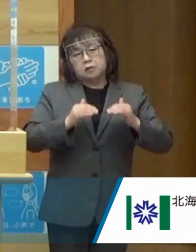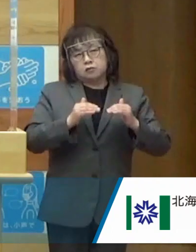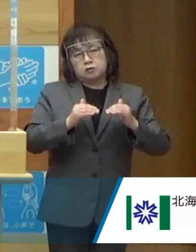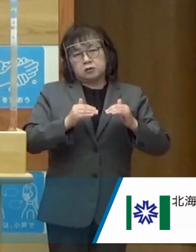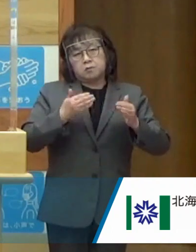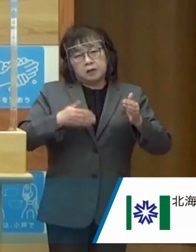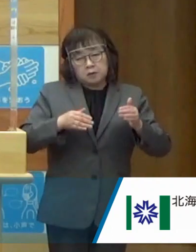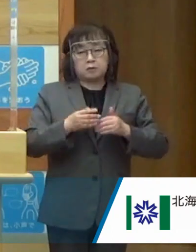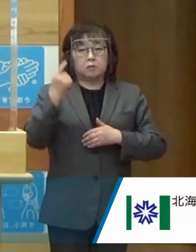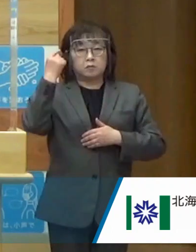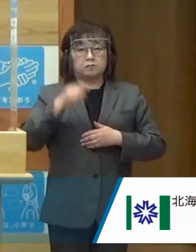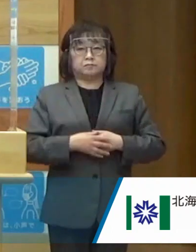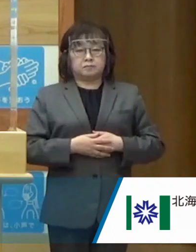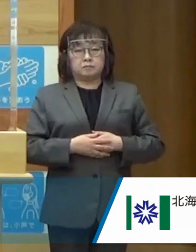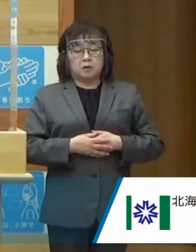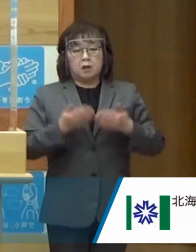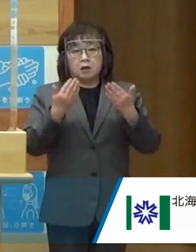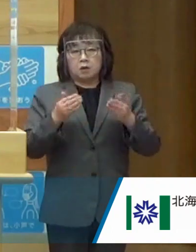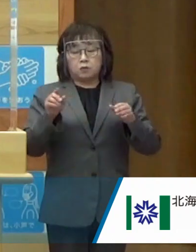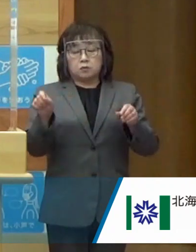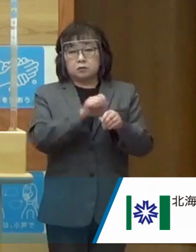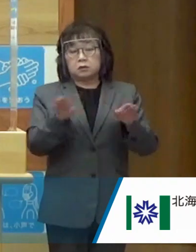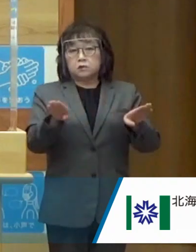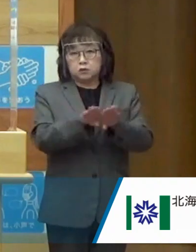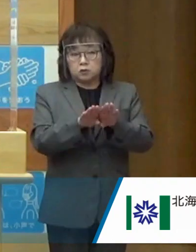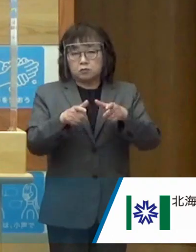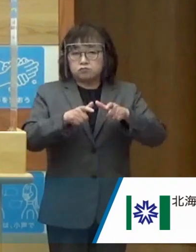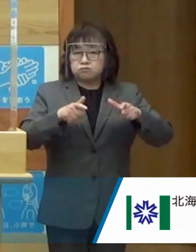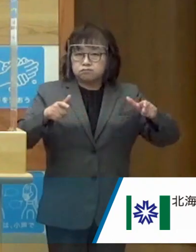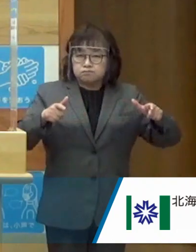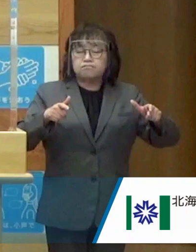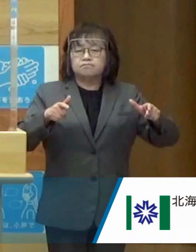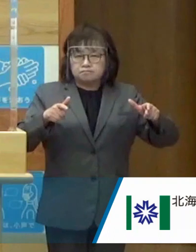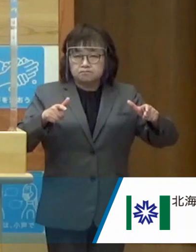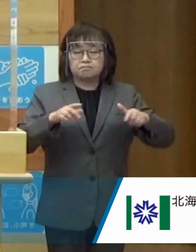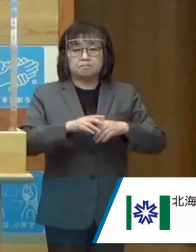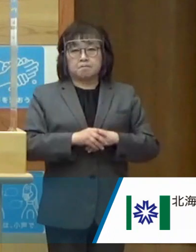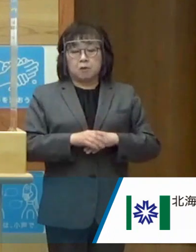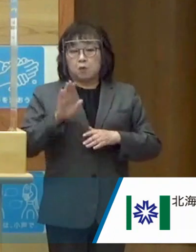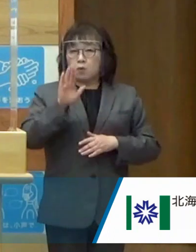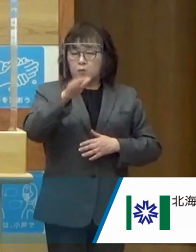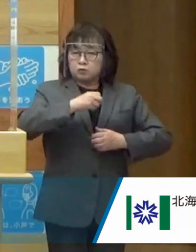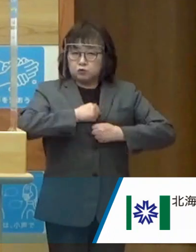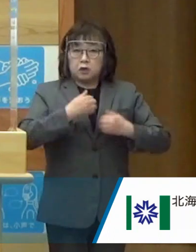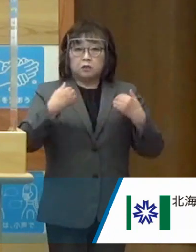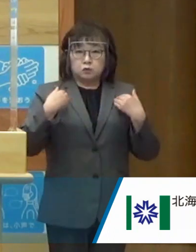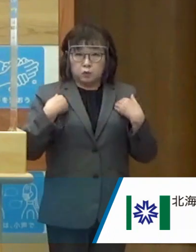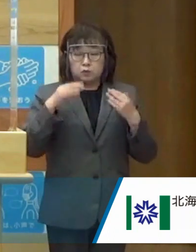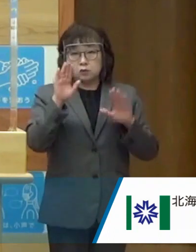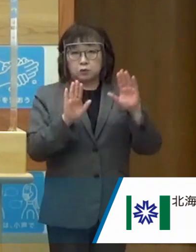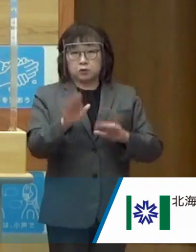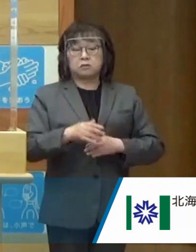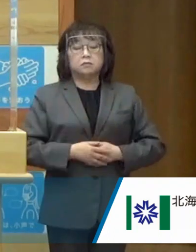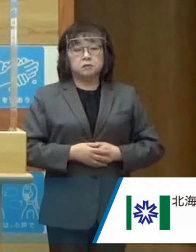にあるわけでありますが、学校の臨時休業も増えてきています。今後も注意が必要な状